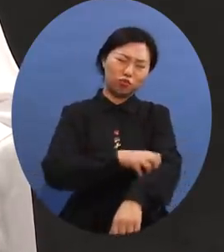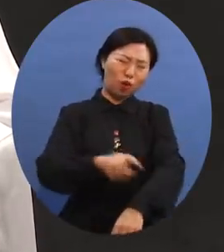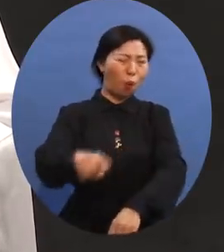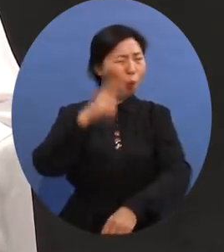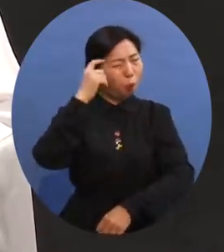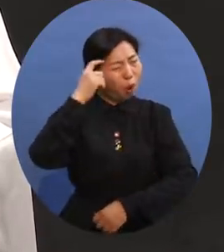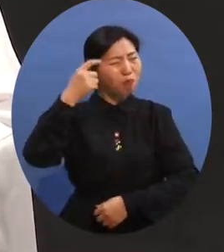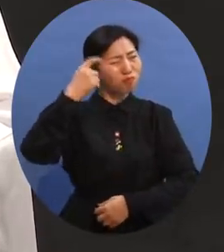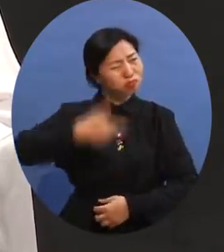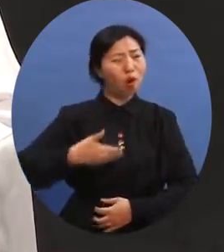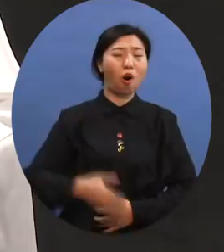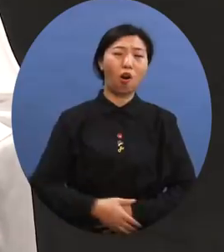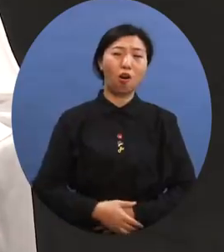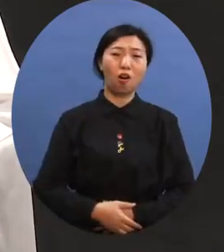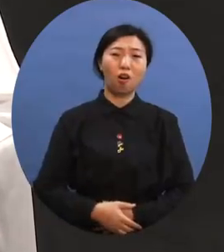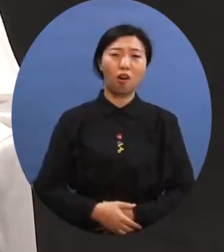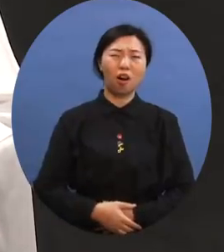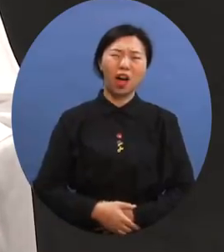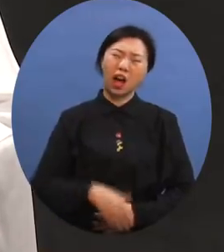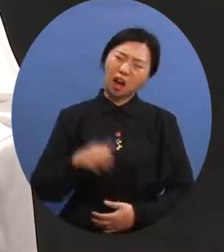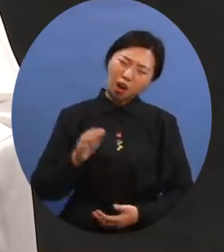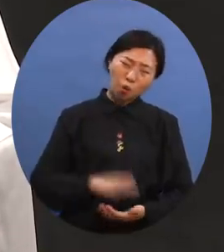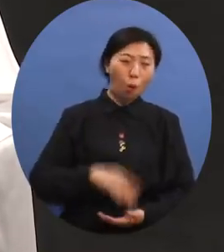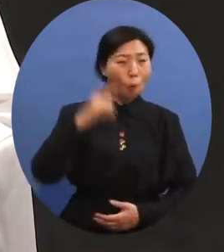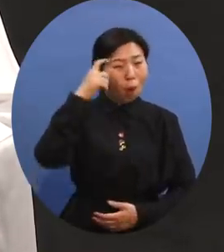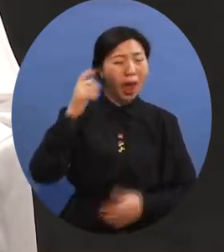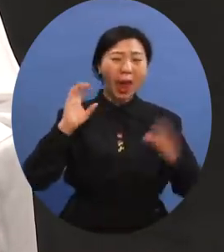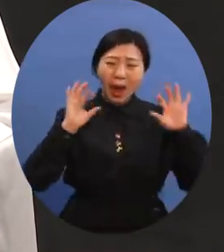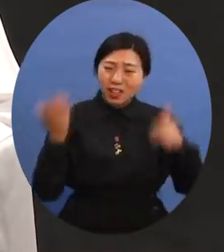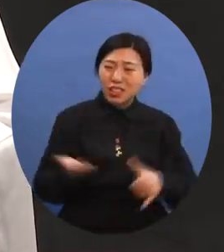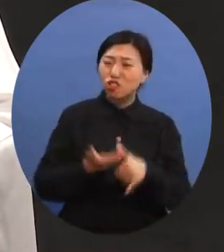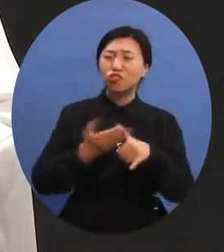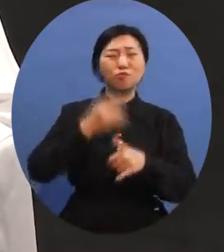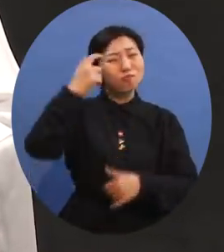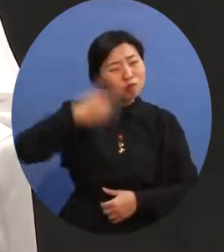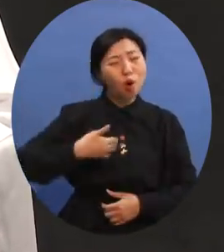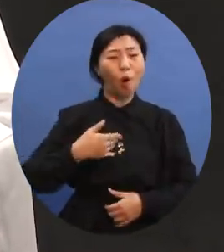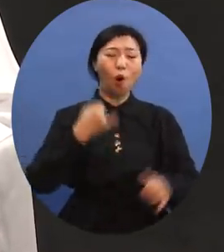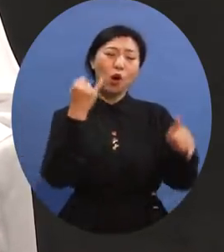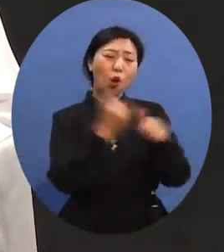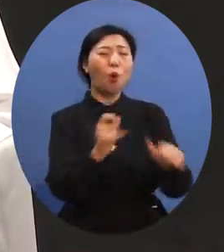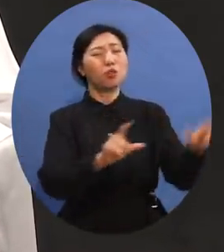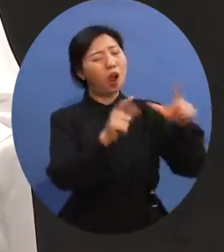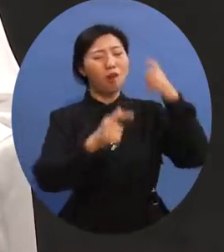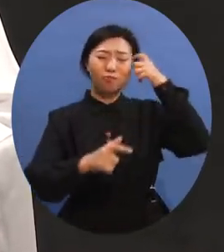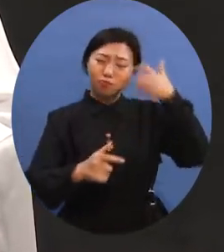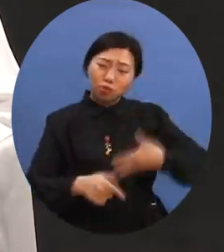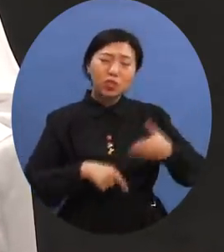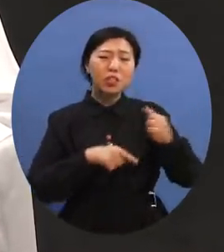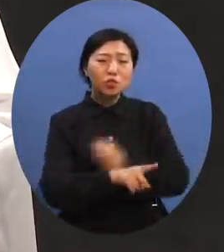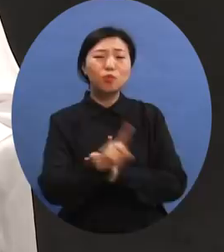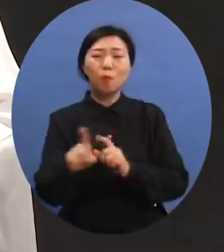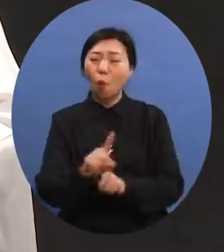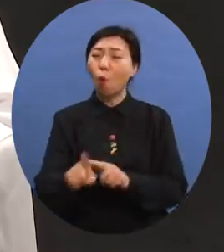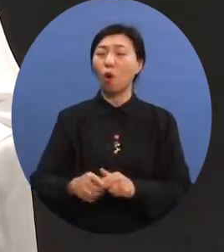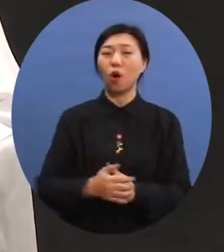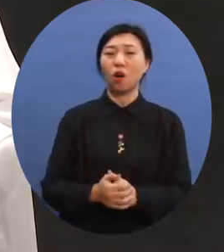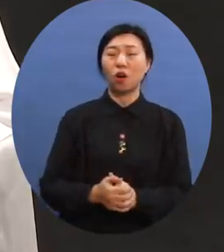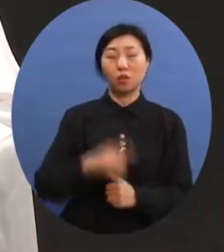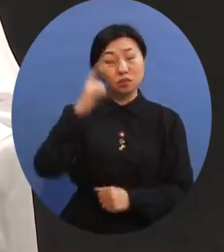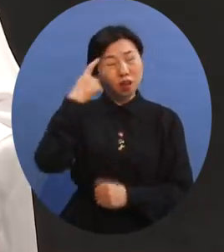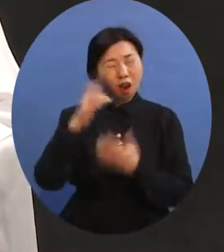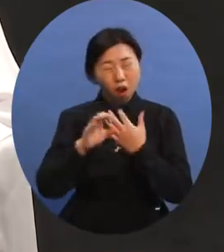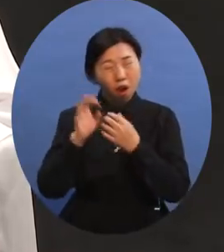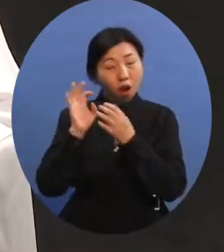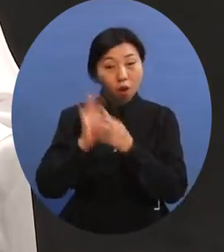저런 것만 묻냐, 뭐. 아이고, 왜 나보고 애 키우는 거 묻냐, 나보고 뭐 결혼 생활 묻냐, 나보고 왜 그런 걸 묻냐.